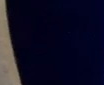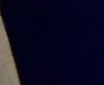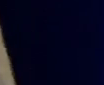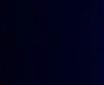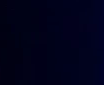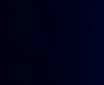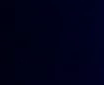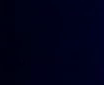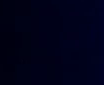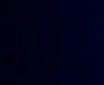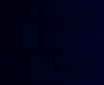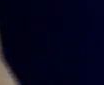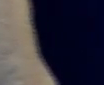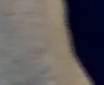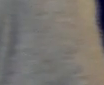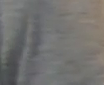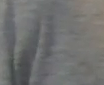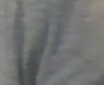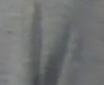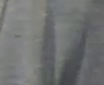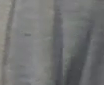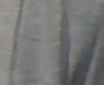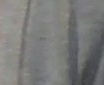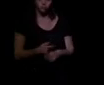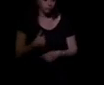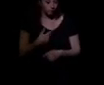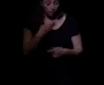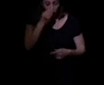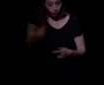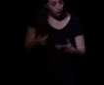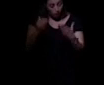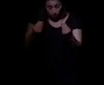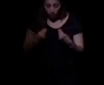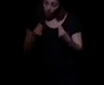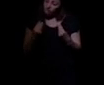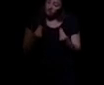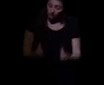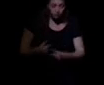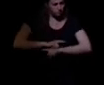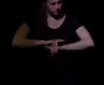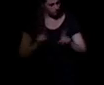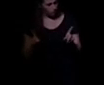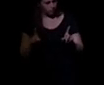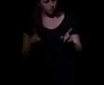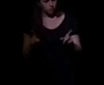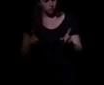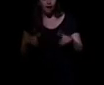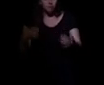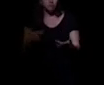Et moi, je ne crois pas que ce soit de la faiblesse. Moi, je crois que c'est une force. Et puis, quoi qu'il en soit, force ou faiblesse, c'est un cap que je veux garder.